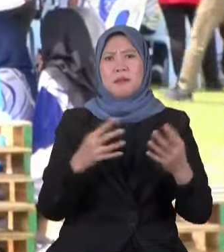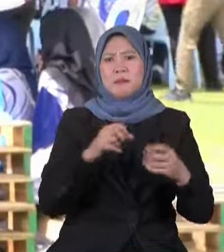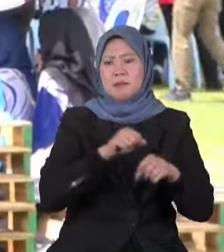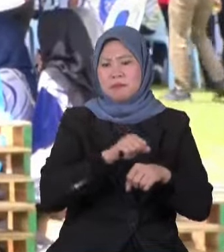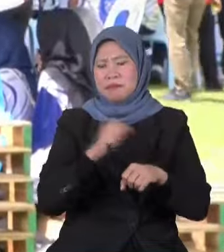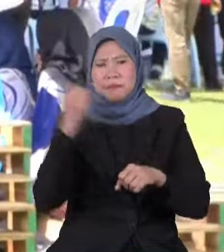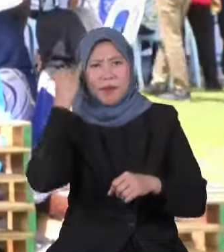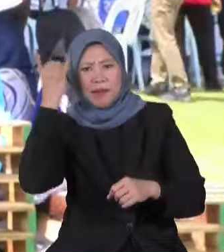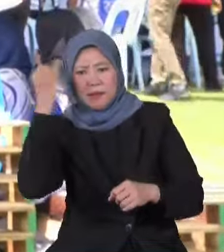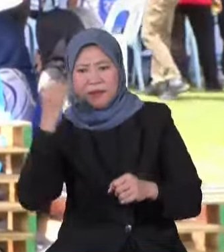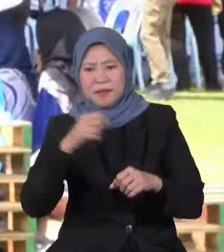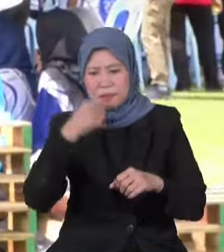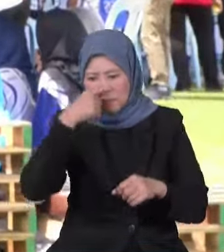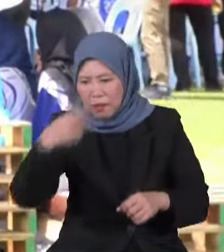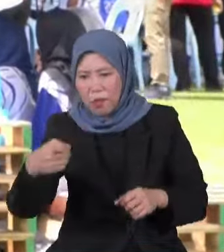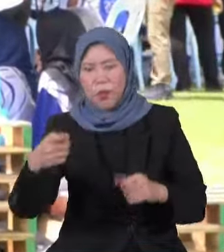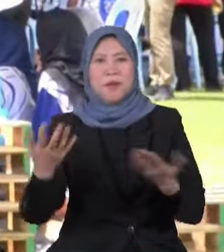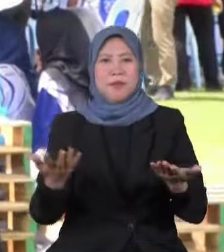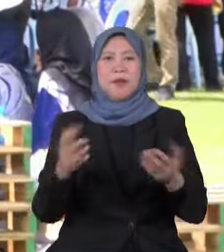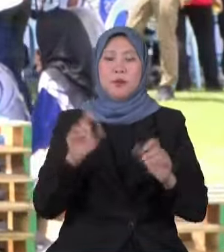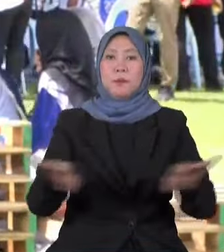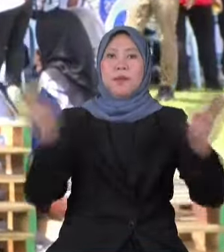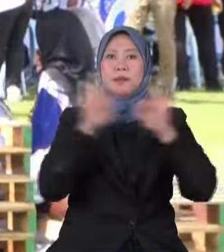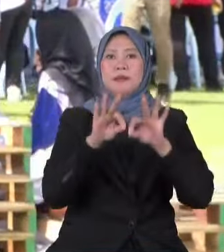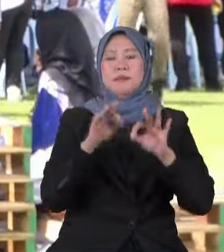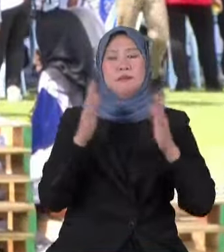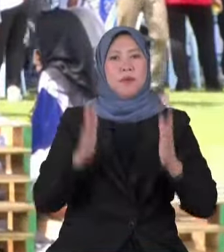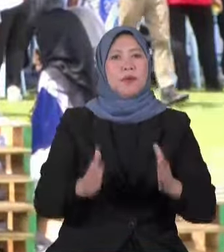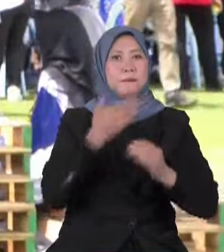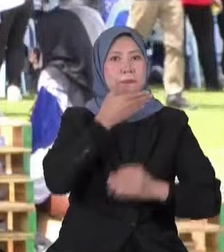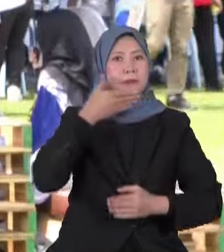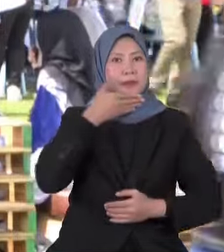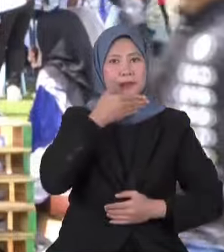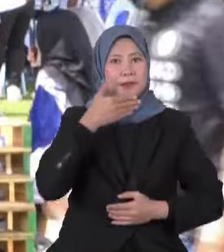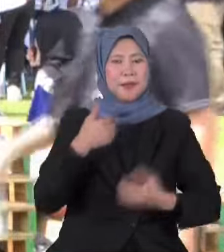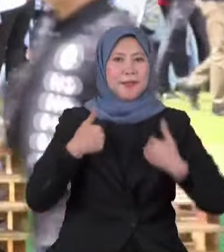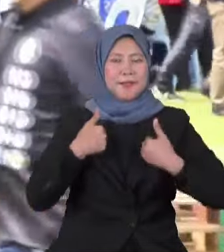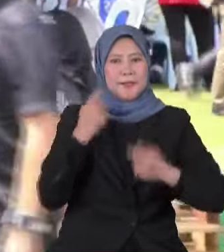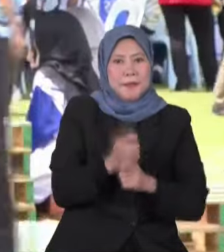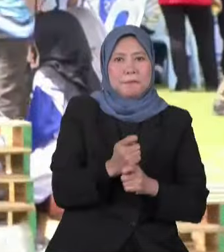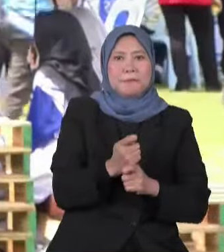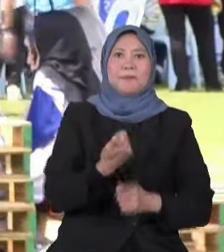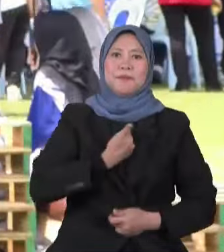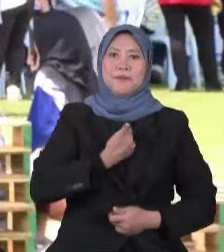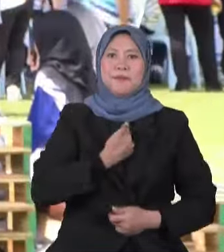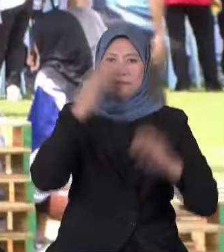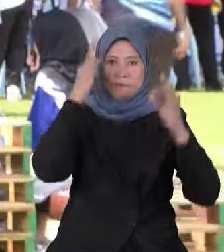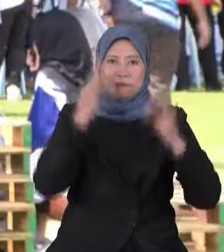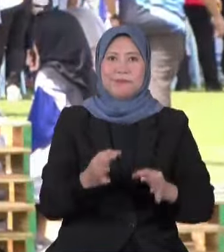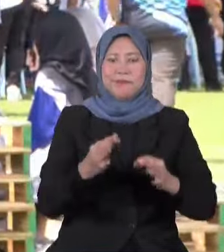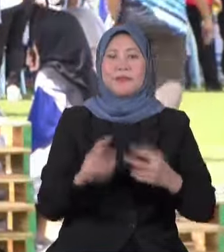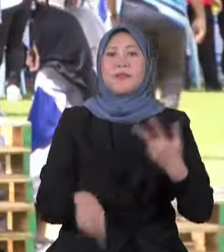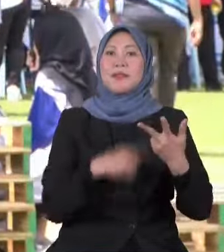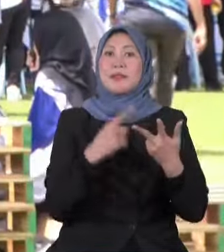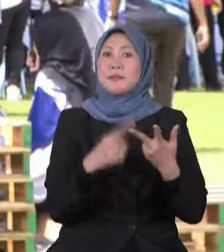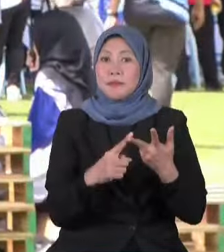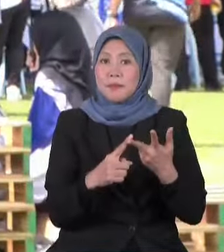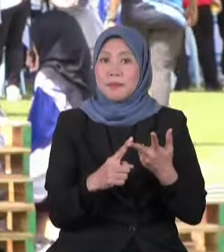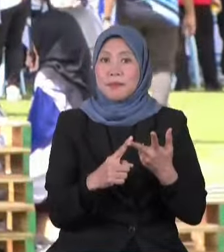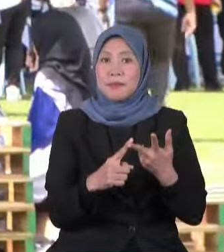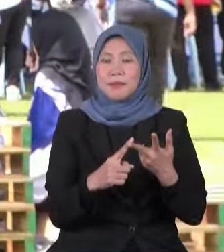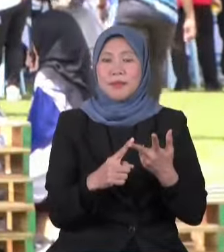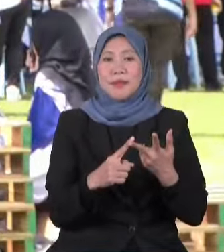macam-macam ideologi. Jadi penting untuk seorang belia yang hebat ni ada pegangan sendiri. Okay. Dan ciri yang ketiga dan terakhir